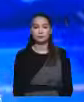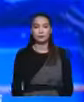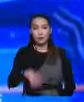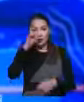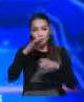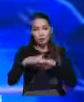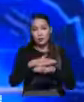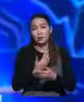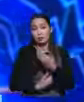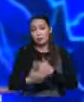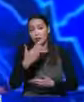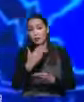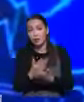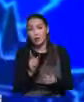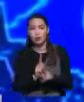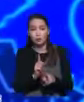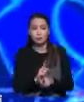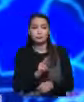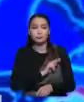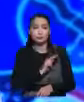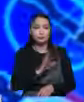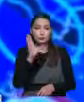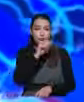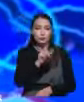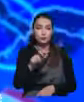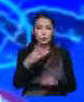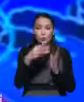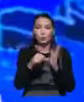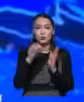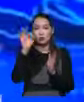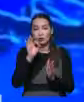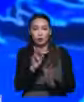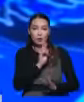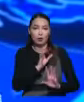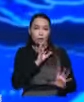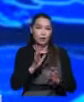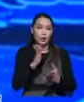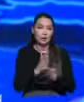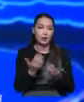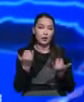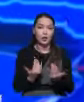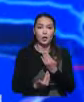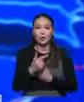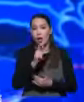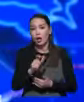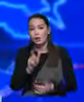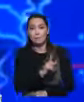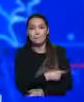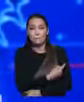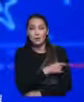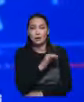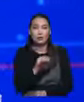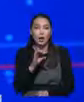Елімізде мүгедектігі болса да еңбекке жарамды адамдардың 36% ғана жұмыспен қамтылған. Енді мүмкіндігі шектеулі жандарда медициналық